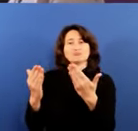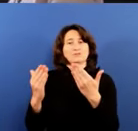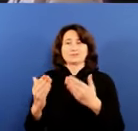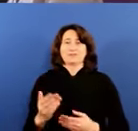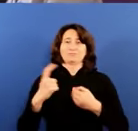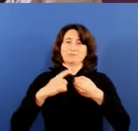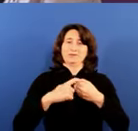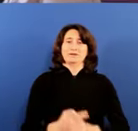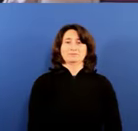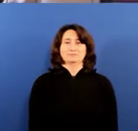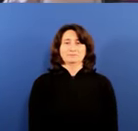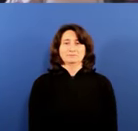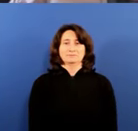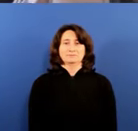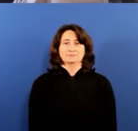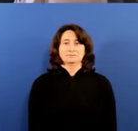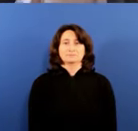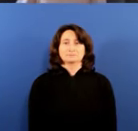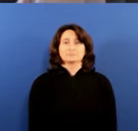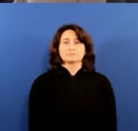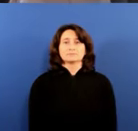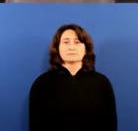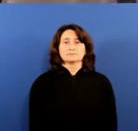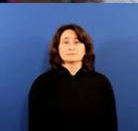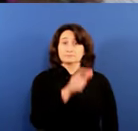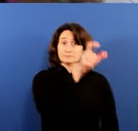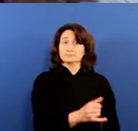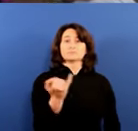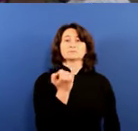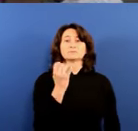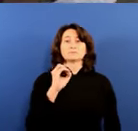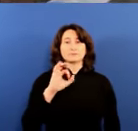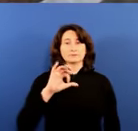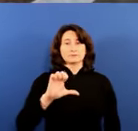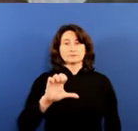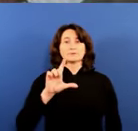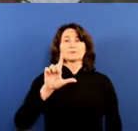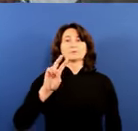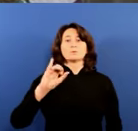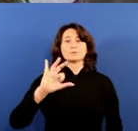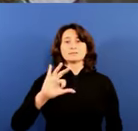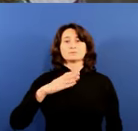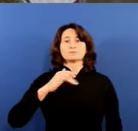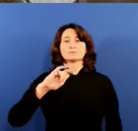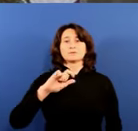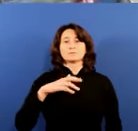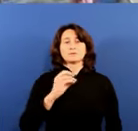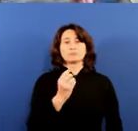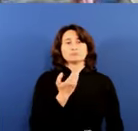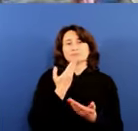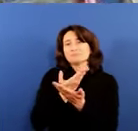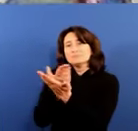berdintasunezko etorkizun baterantz abiatzeko moduari buruz hausnartu ahal izateko. Izan ere, maiatzaren 30 eta 31